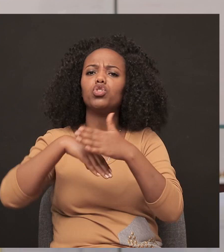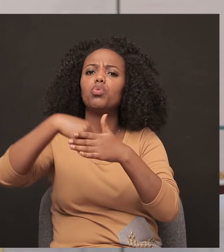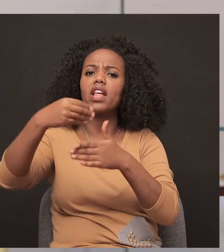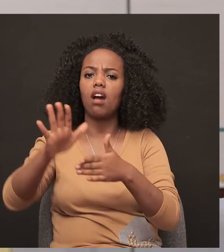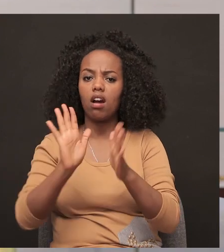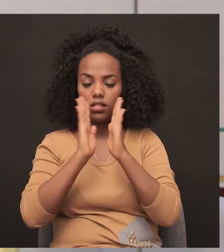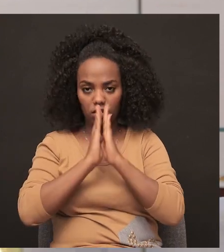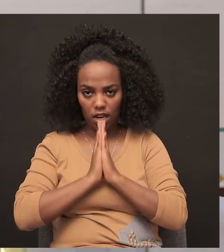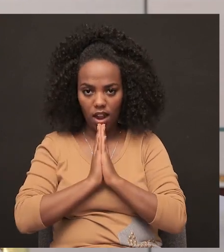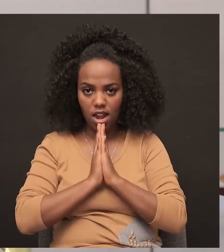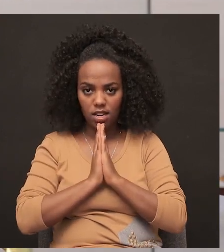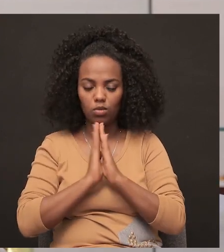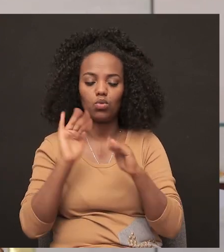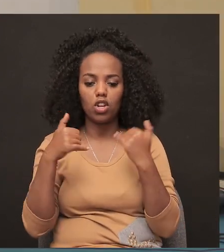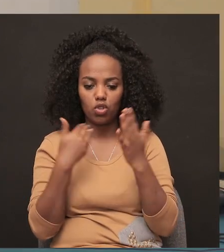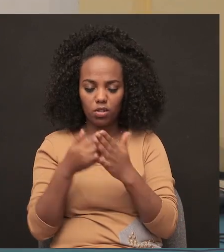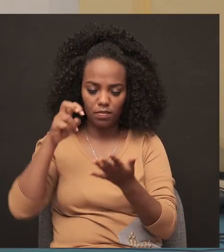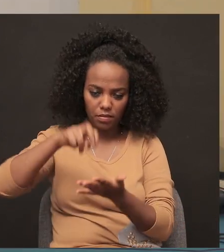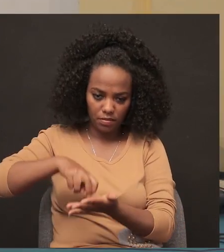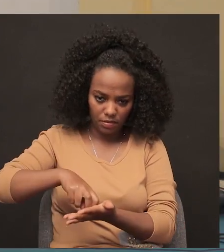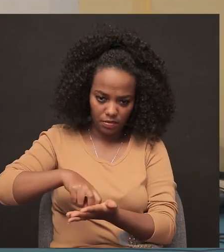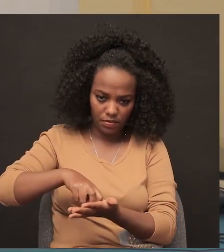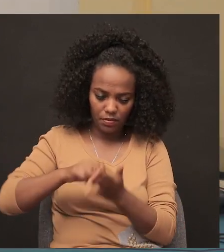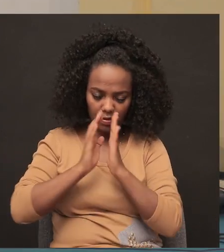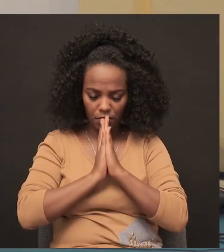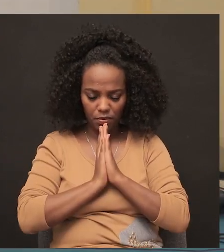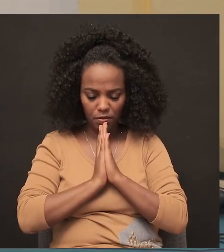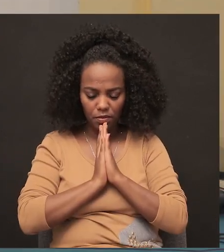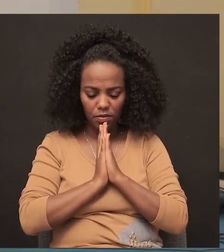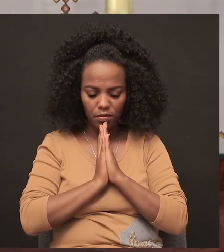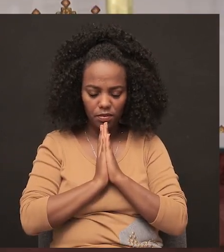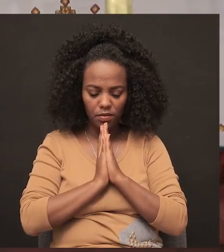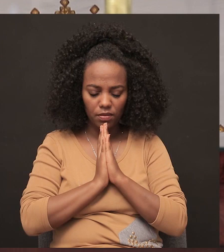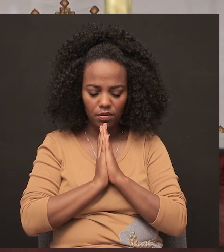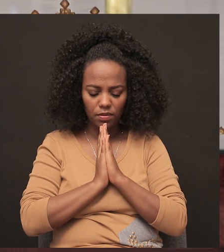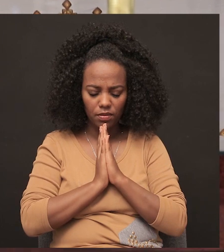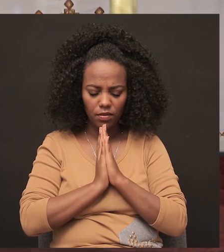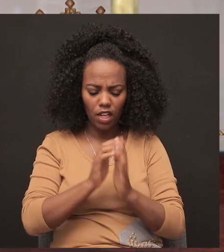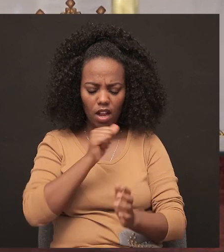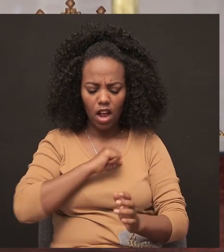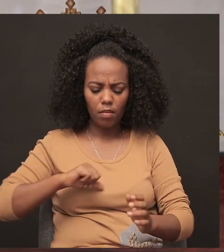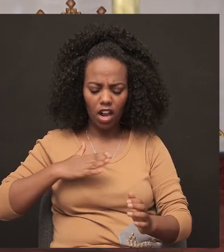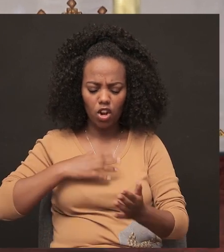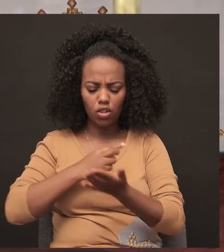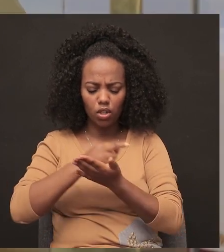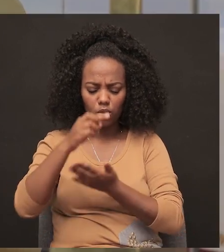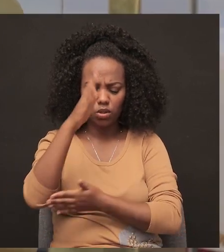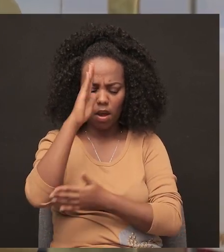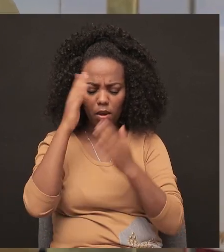እንዲወጣ እንጸልያለን ሁላችንም ተንበርክከን እንጸልያለን አምላካችን ቅዱስ እግዚአብሔር